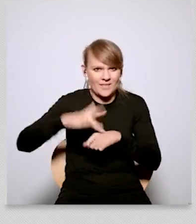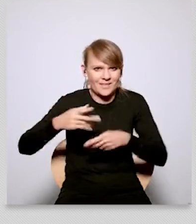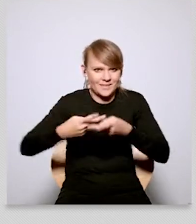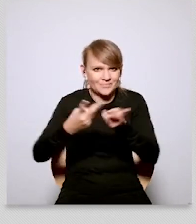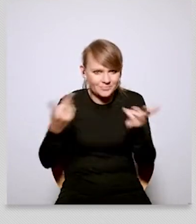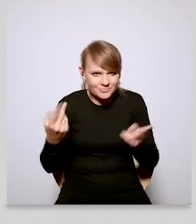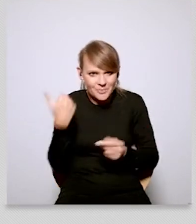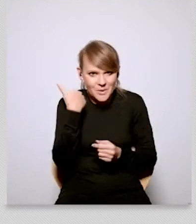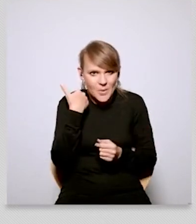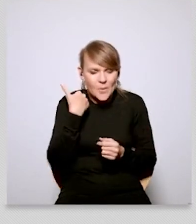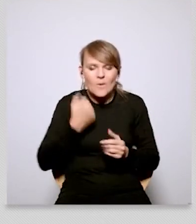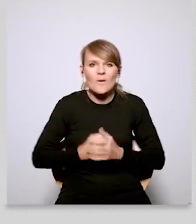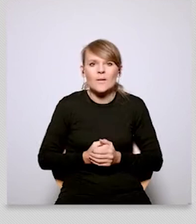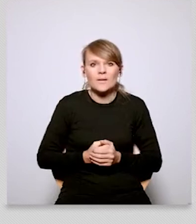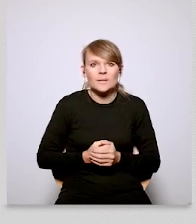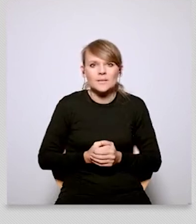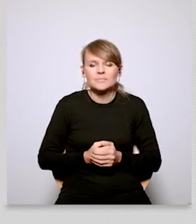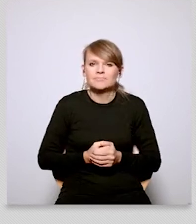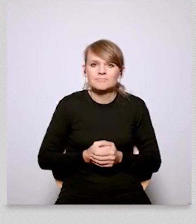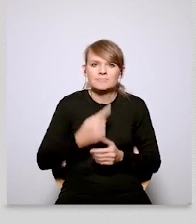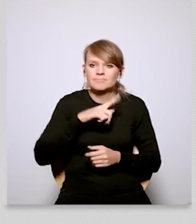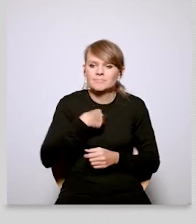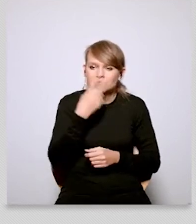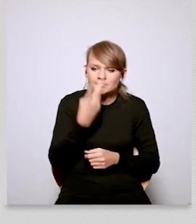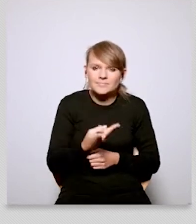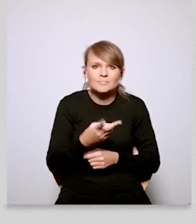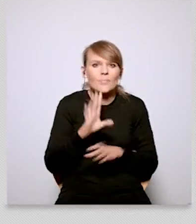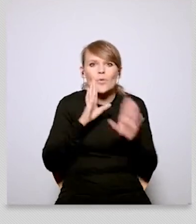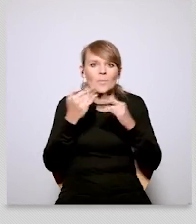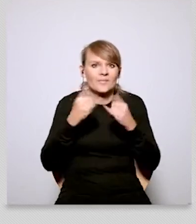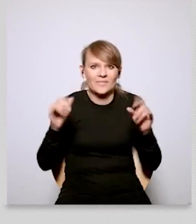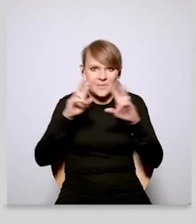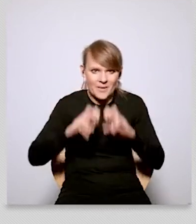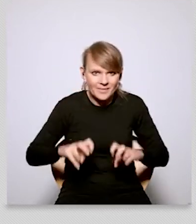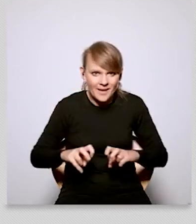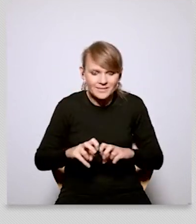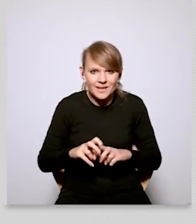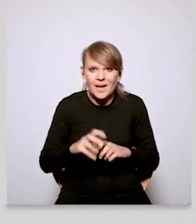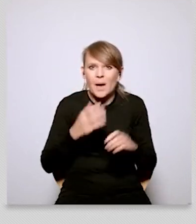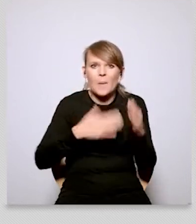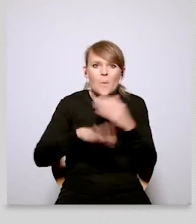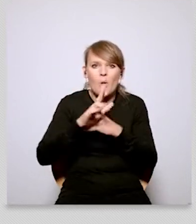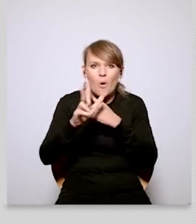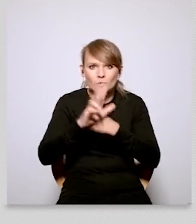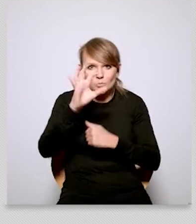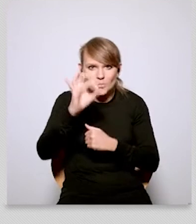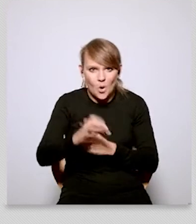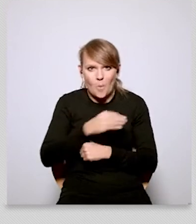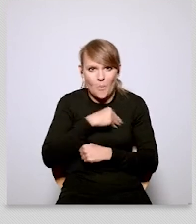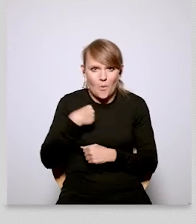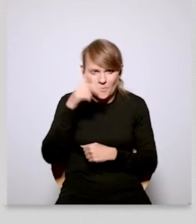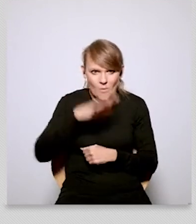opublikowane, wychodzi nam to, co w wielu innych badaniach wyszło nam, tak, że generalnie ponad 80% polskiego społeczeństwa popiera